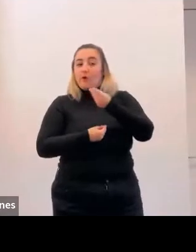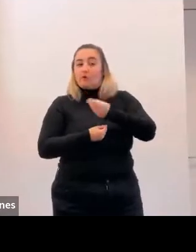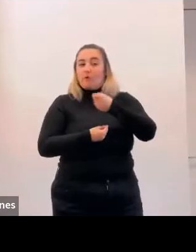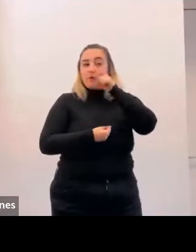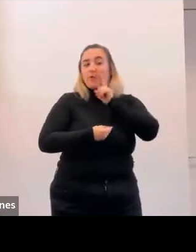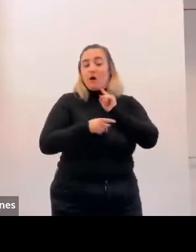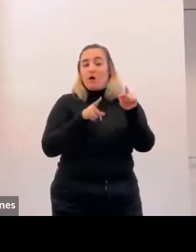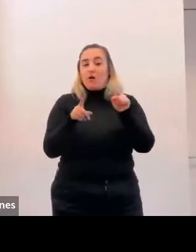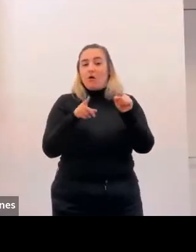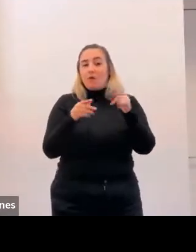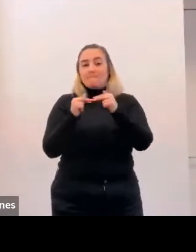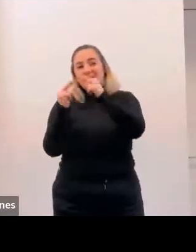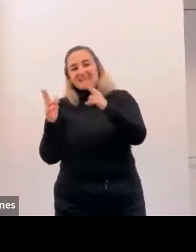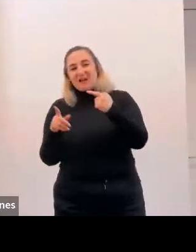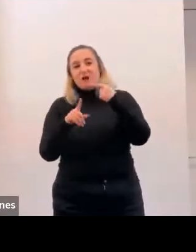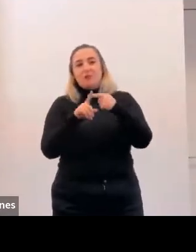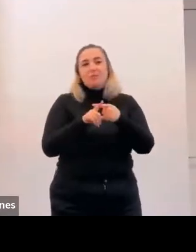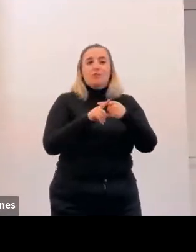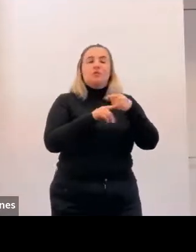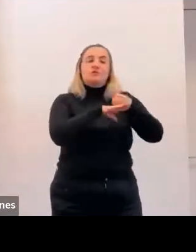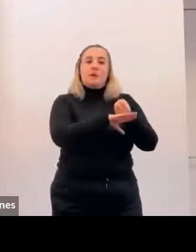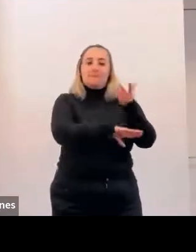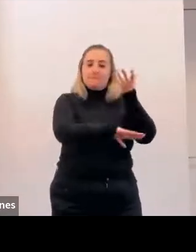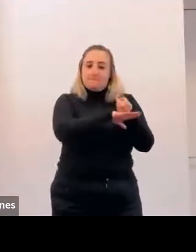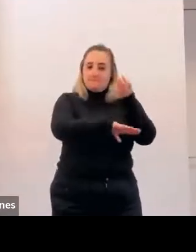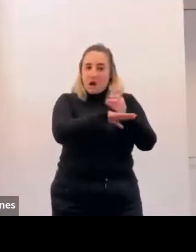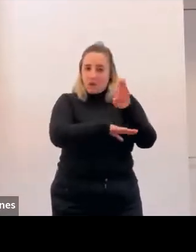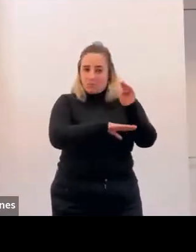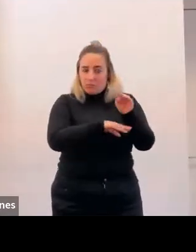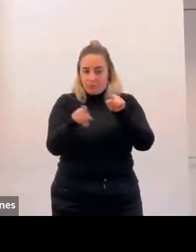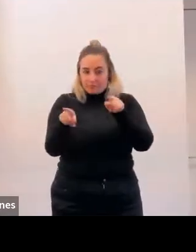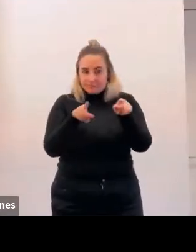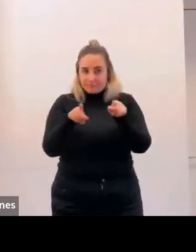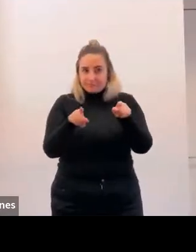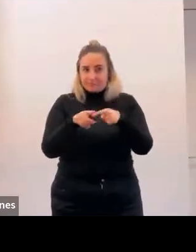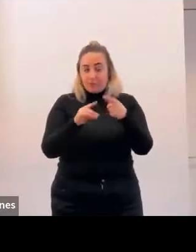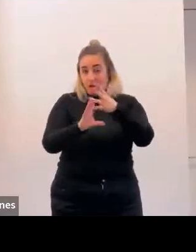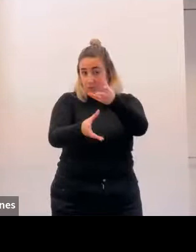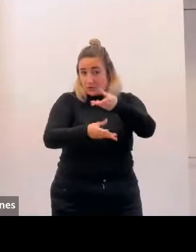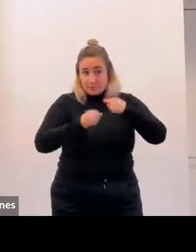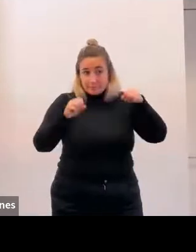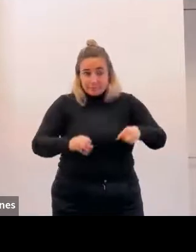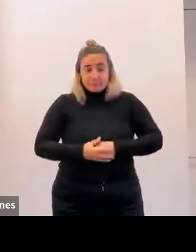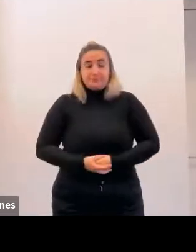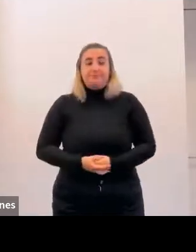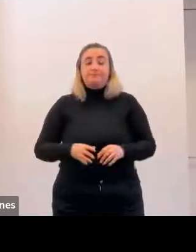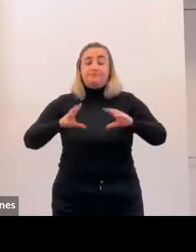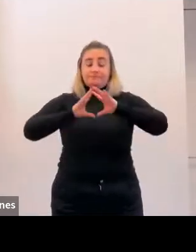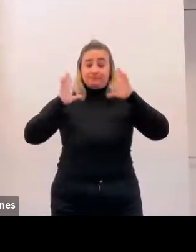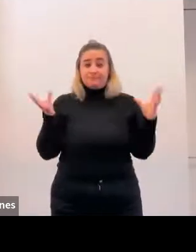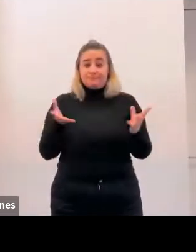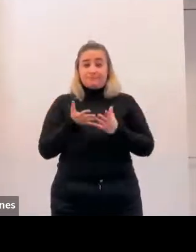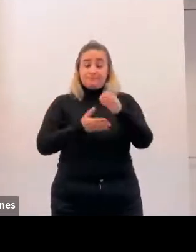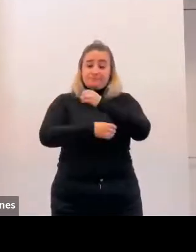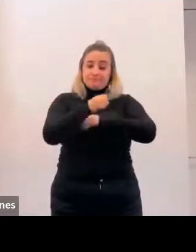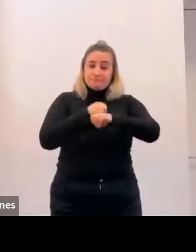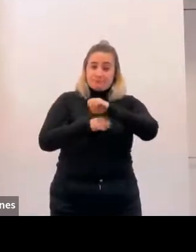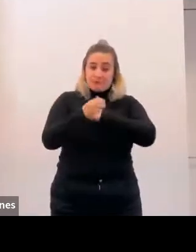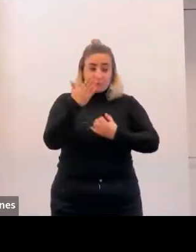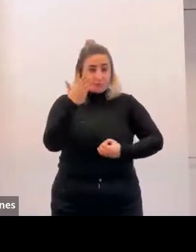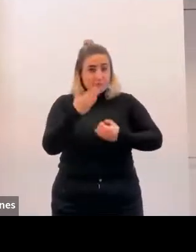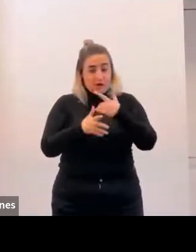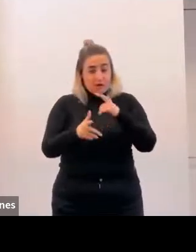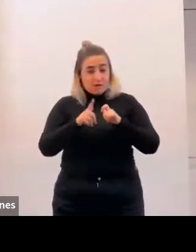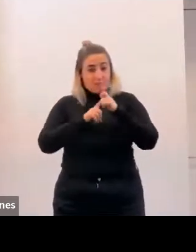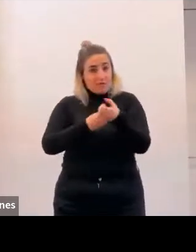bleue. Cette nouvelle organisation permettra aussi de rendre notre offre plus lisible pour